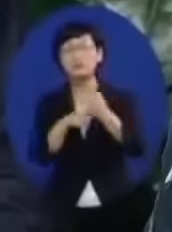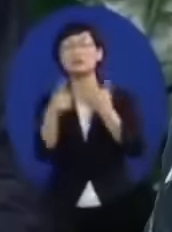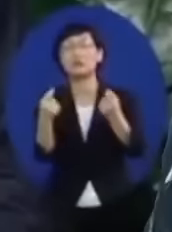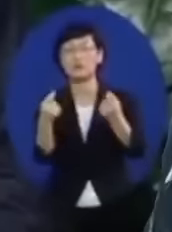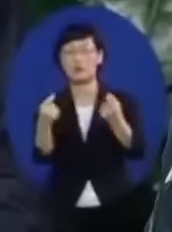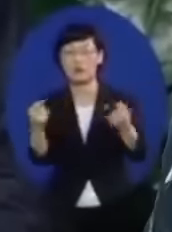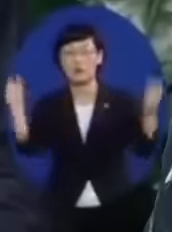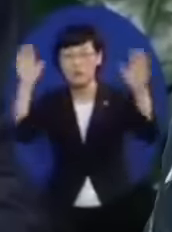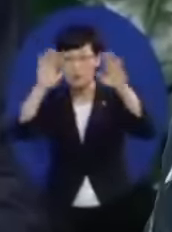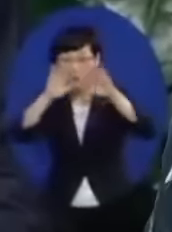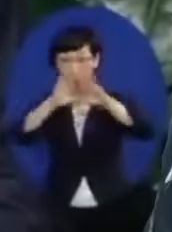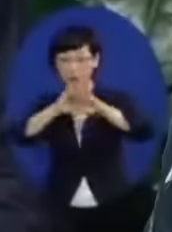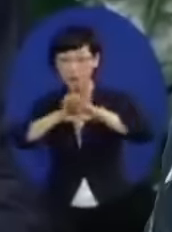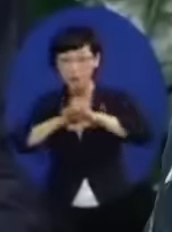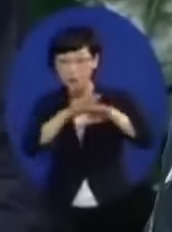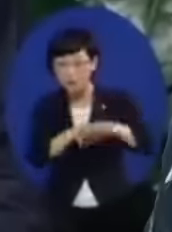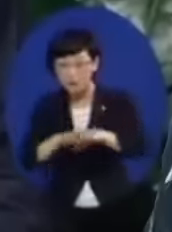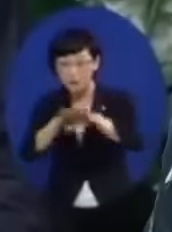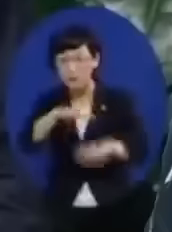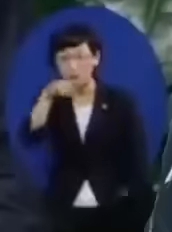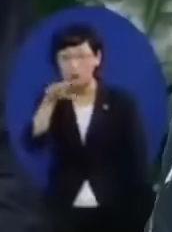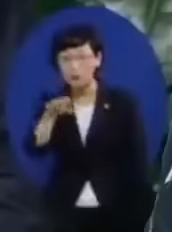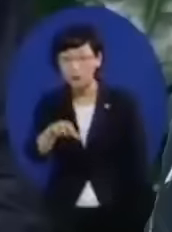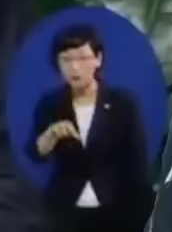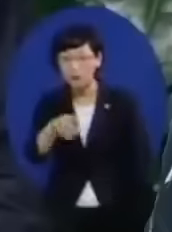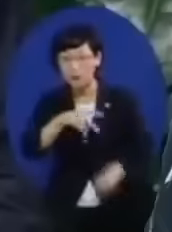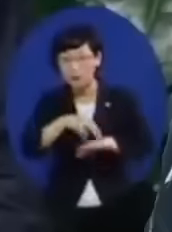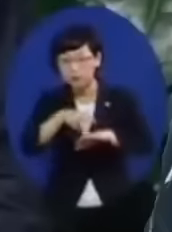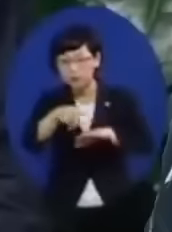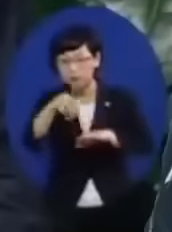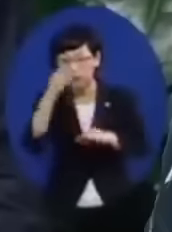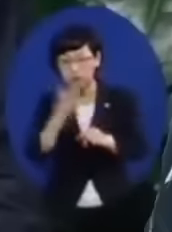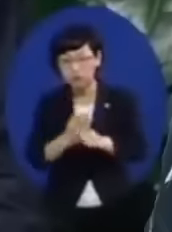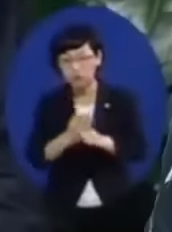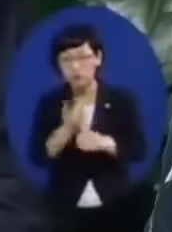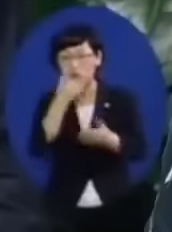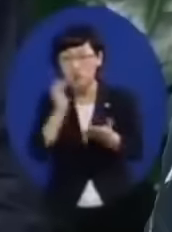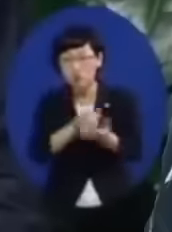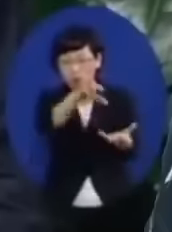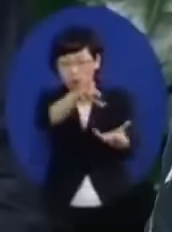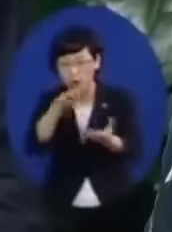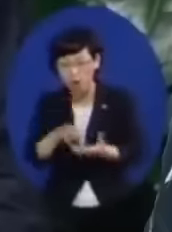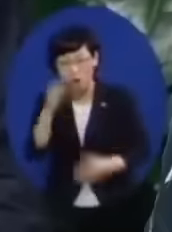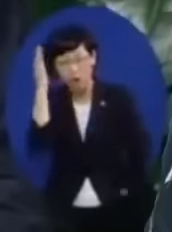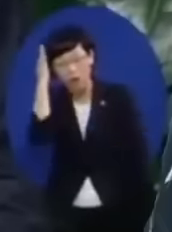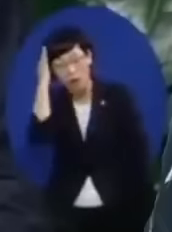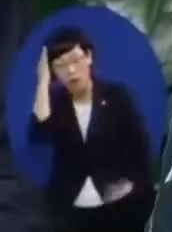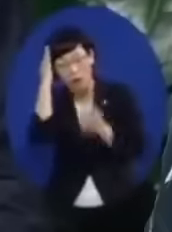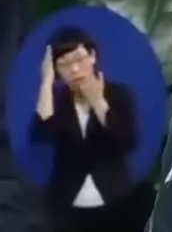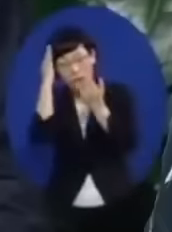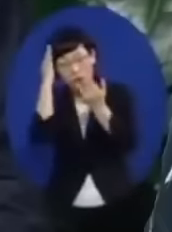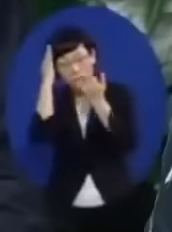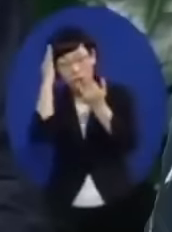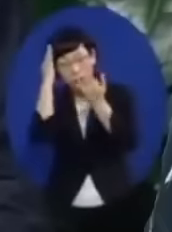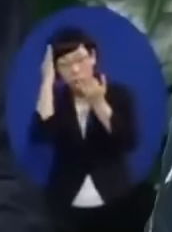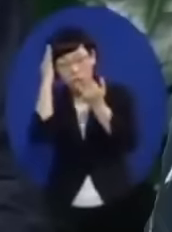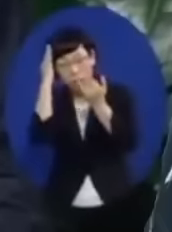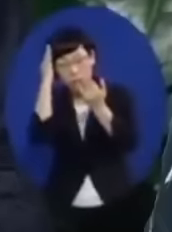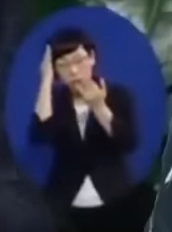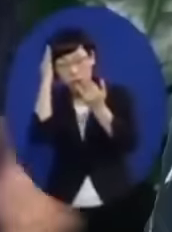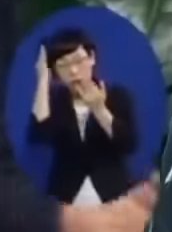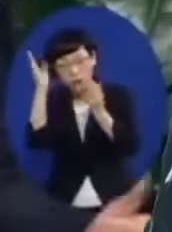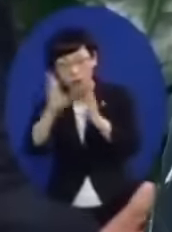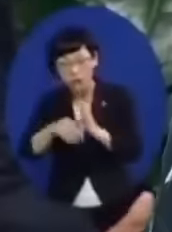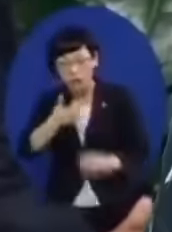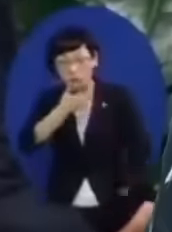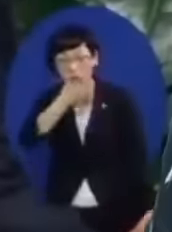밤에 들에서 돌을 벽에 삼고 잠을 자는데